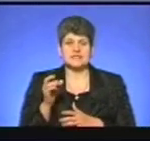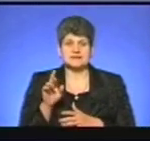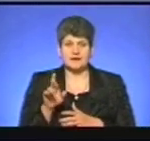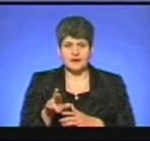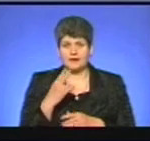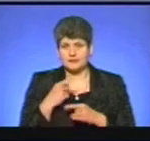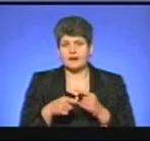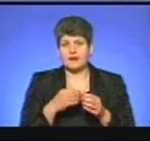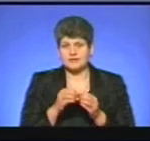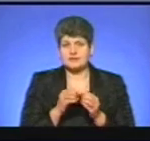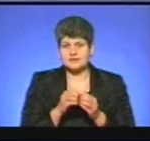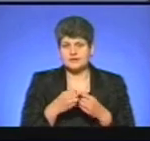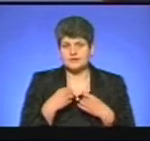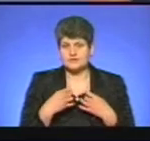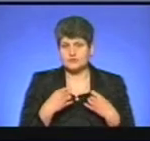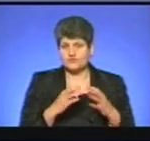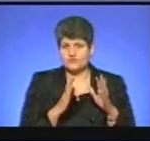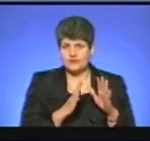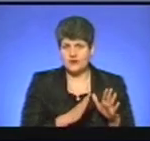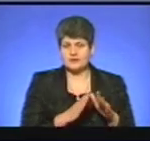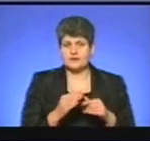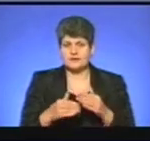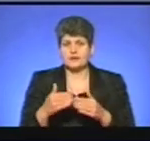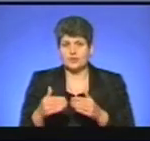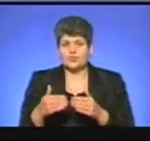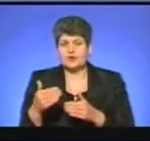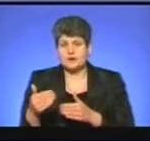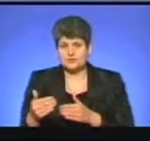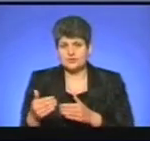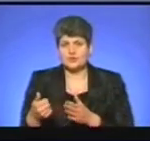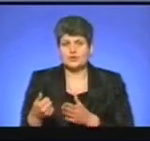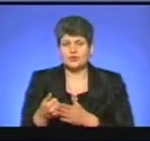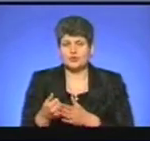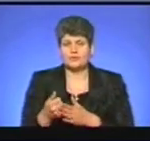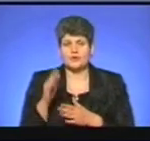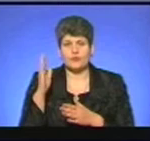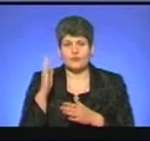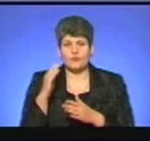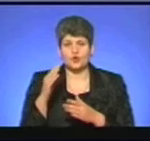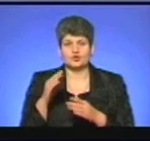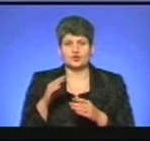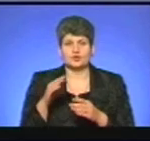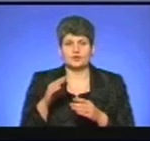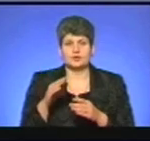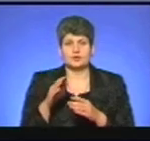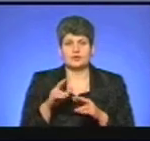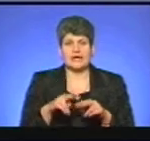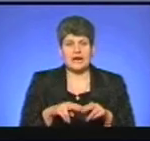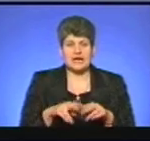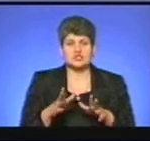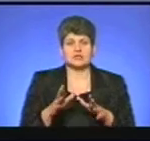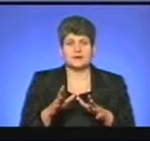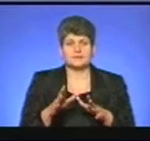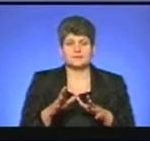традиційними святкуваннями і, відповідно, рухаємось до водохреща, до окунання і вже плавно зміщаємося